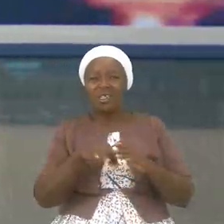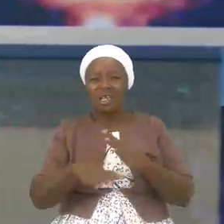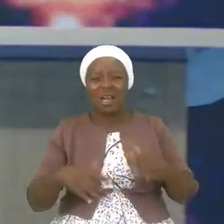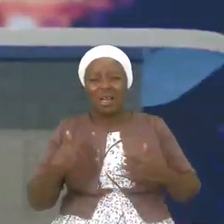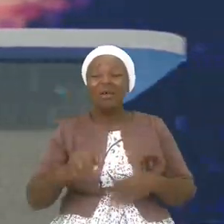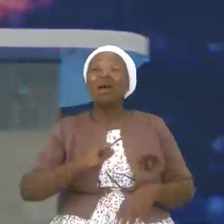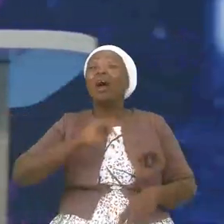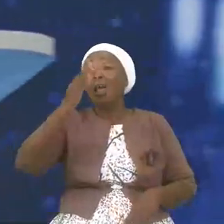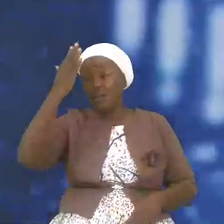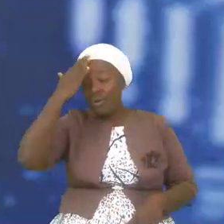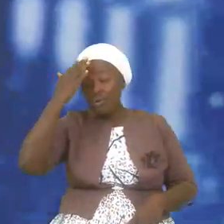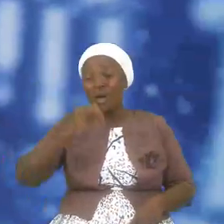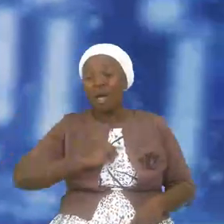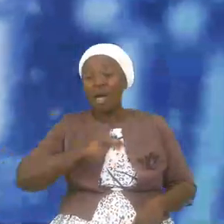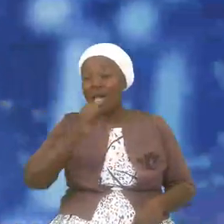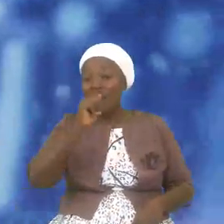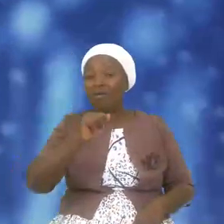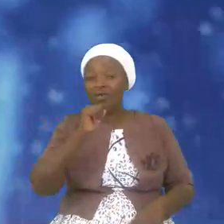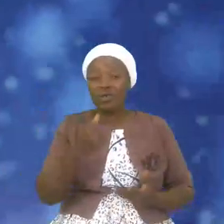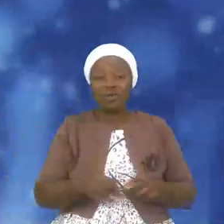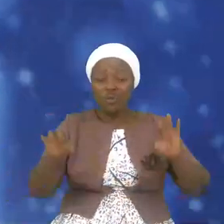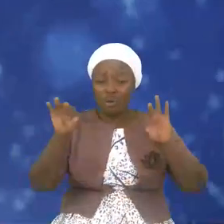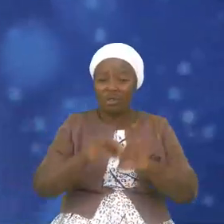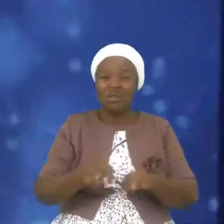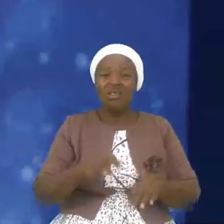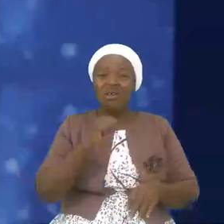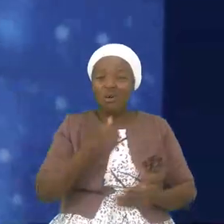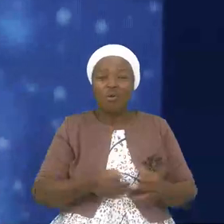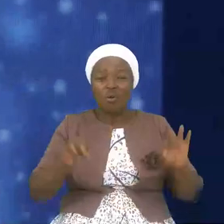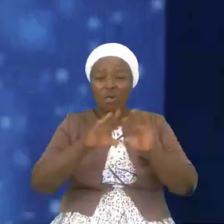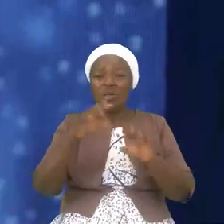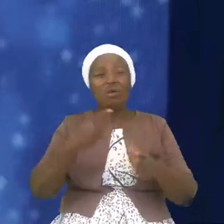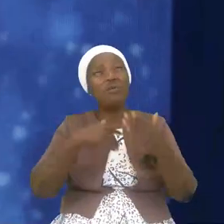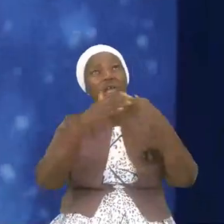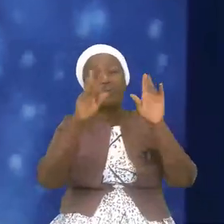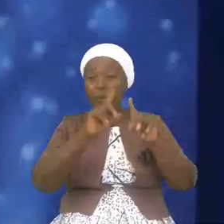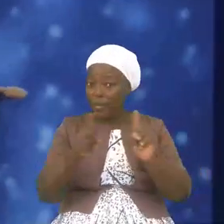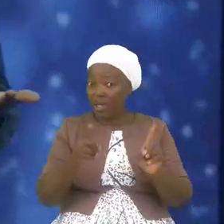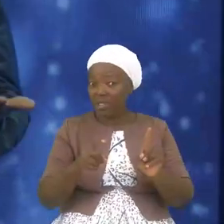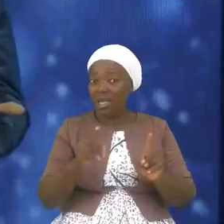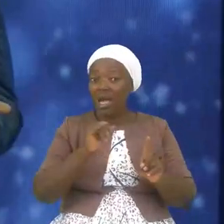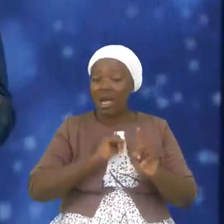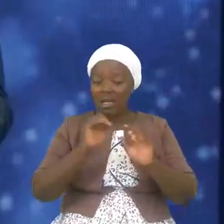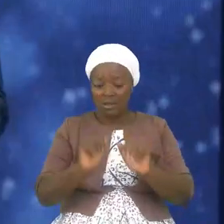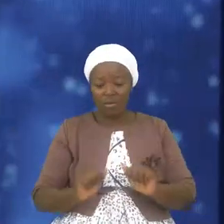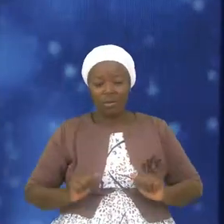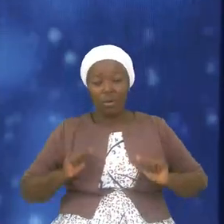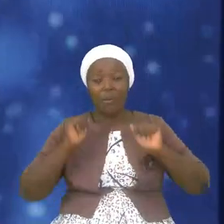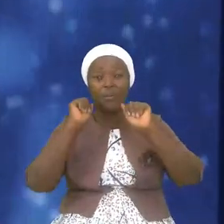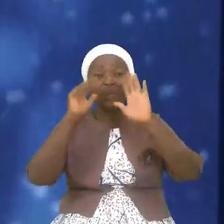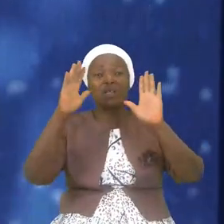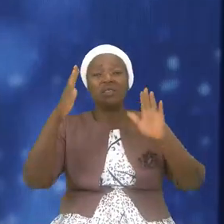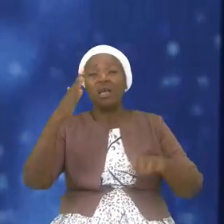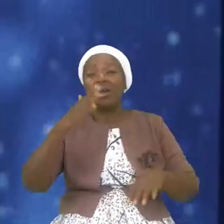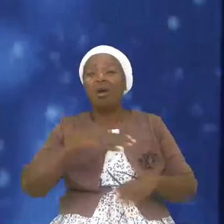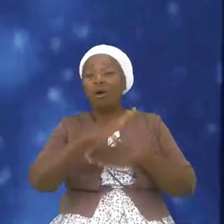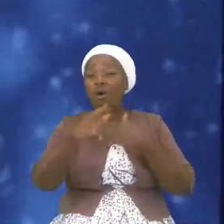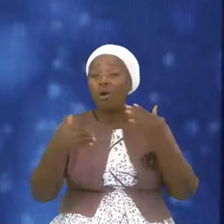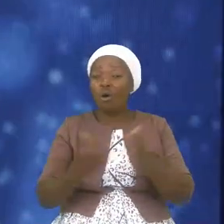je suis indigne, indigne du ciel. Mais je